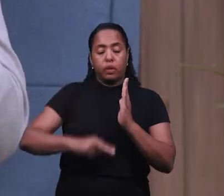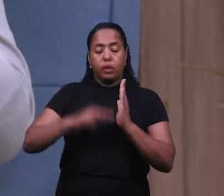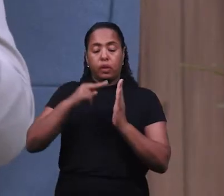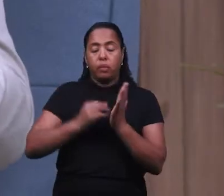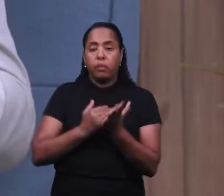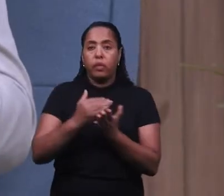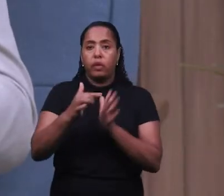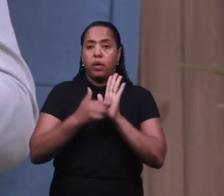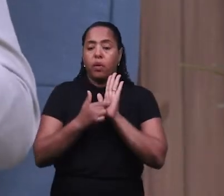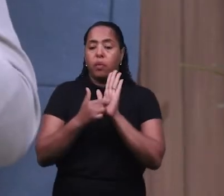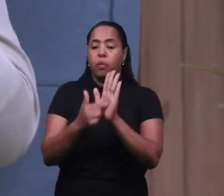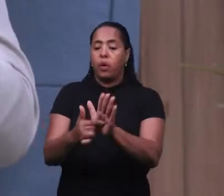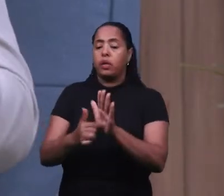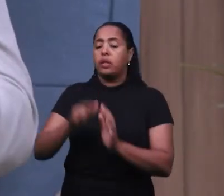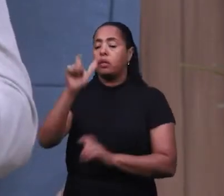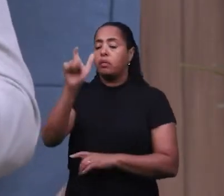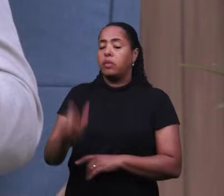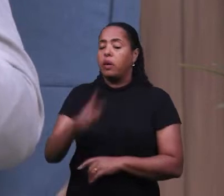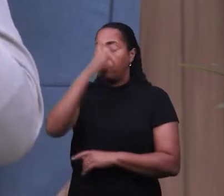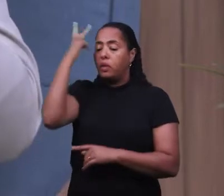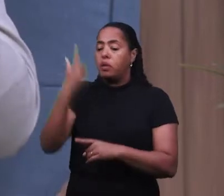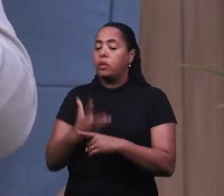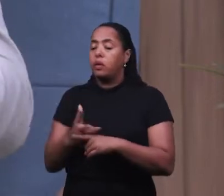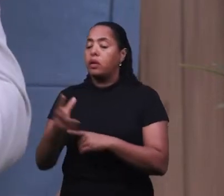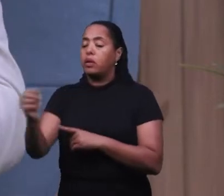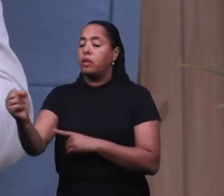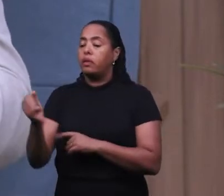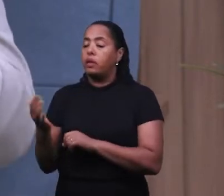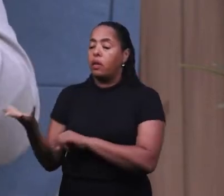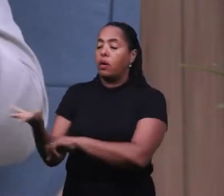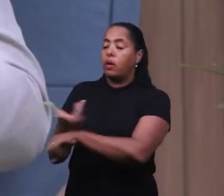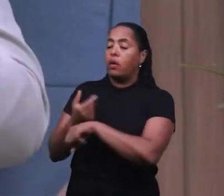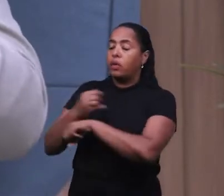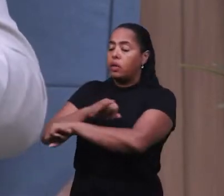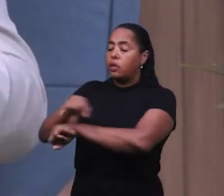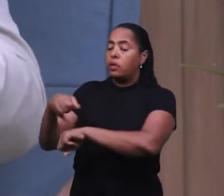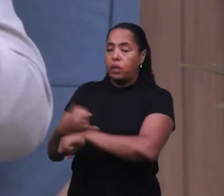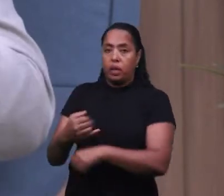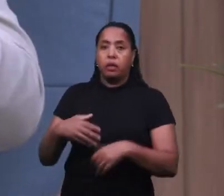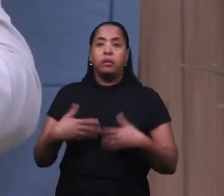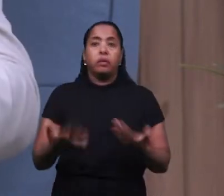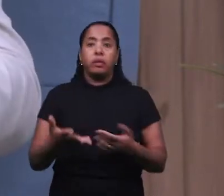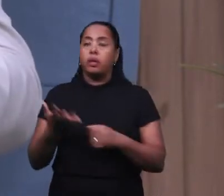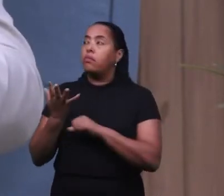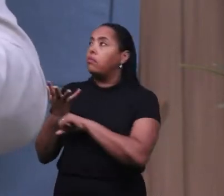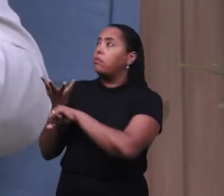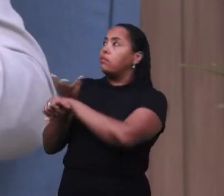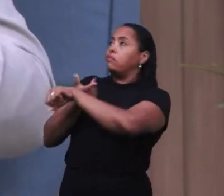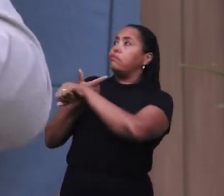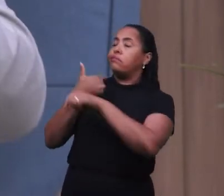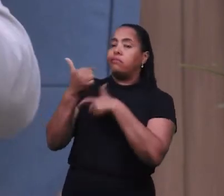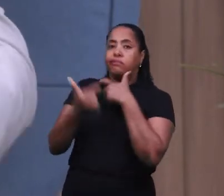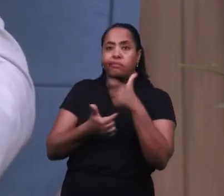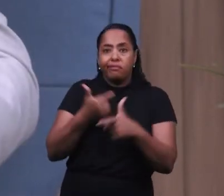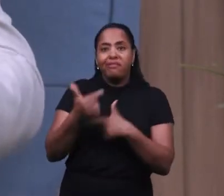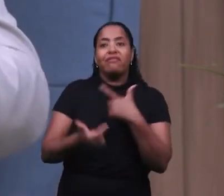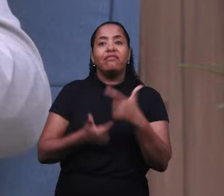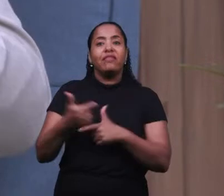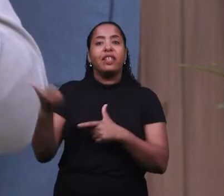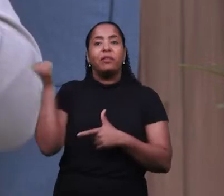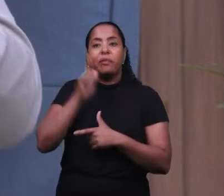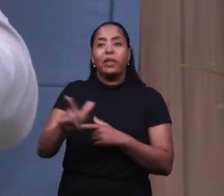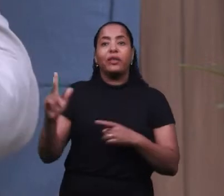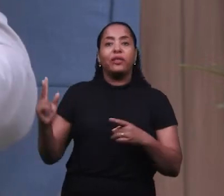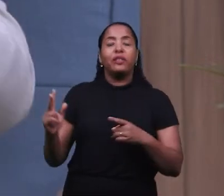mauvaises, les esprits mauvais. Donc on voit qu'il commence à pointer